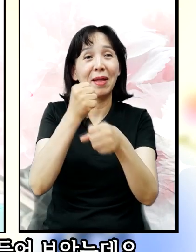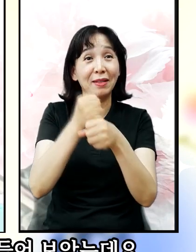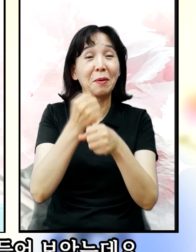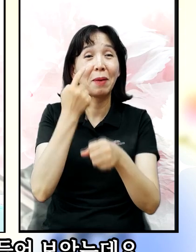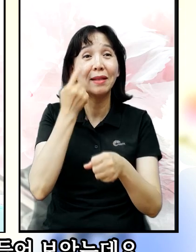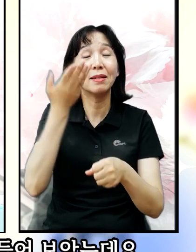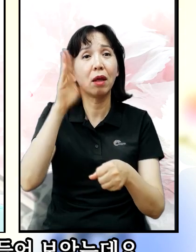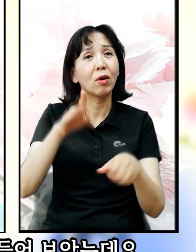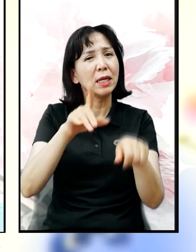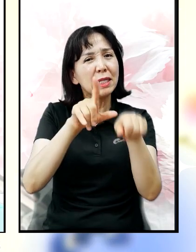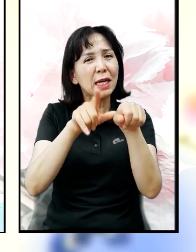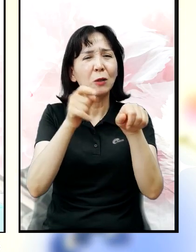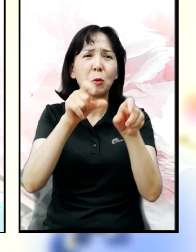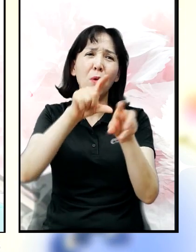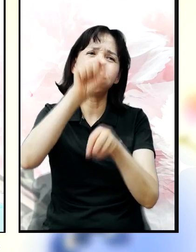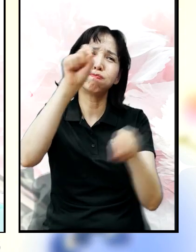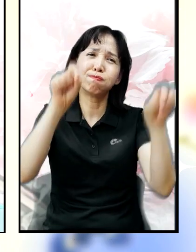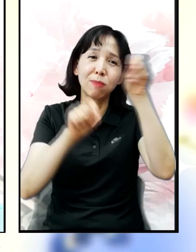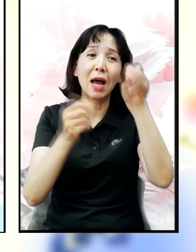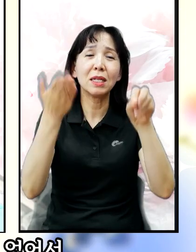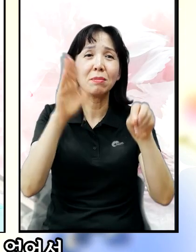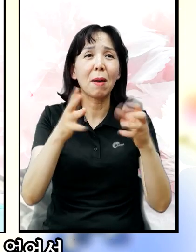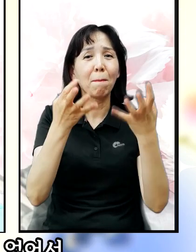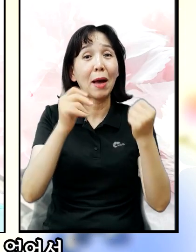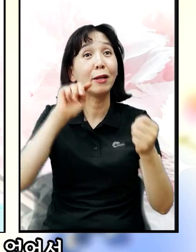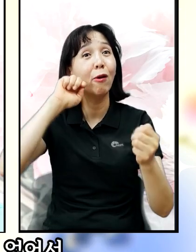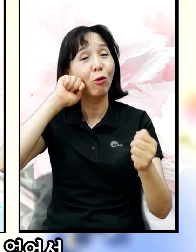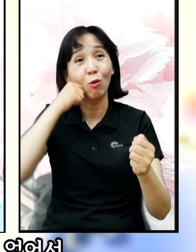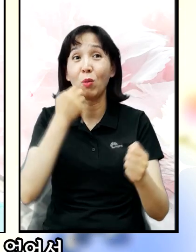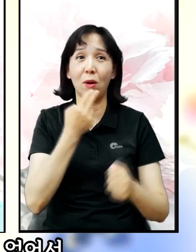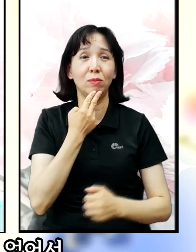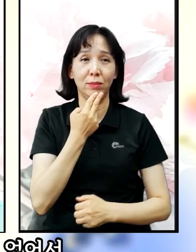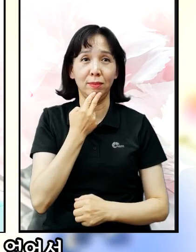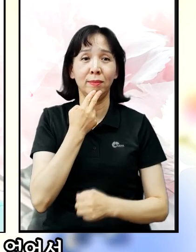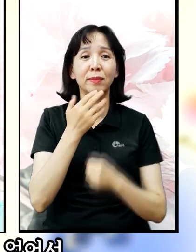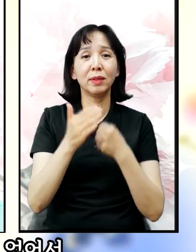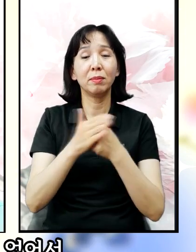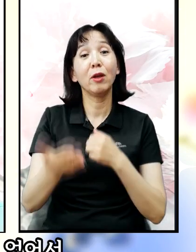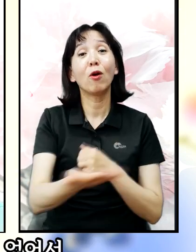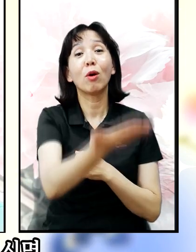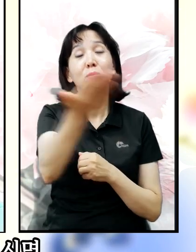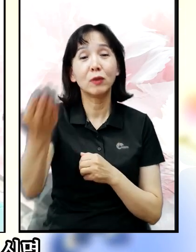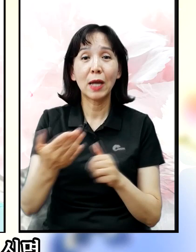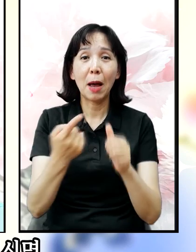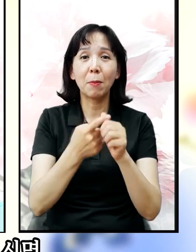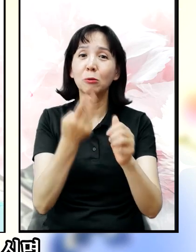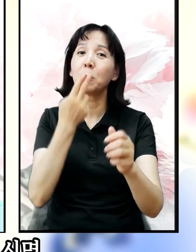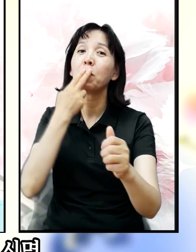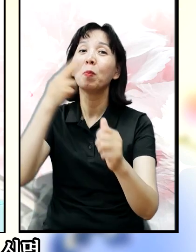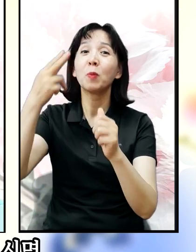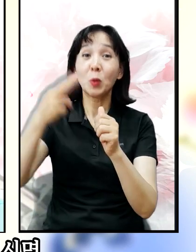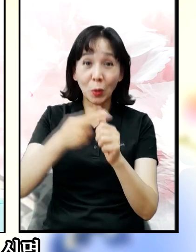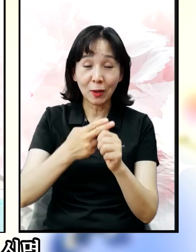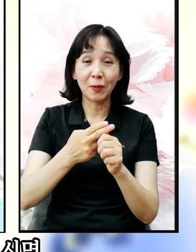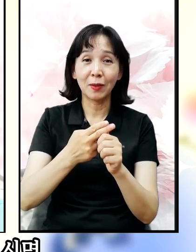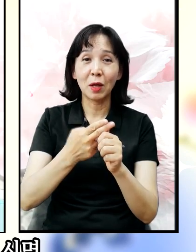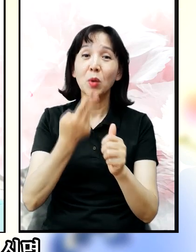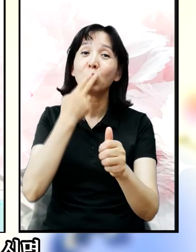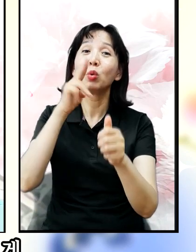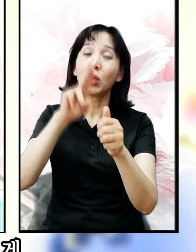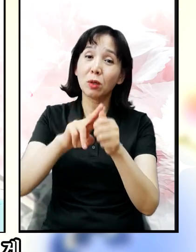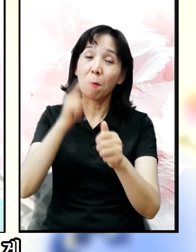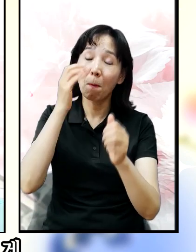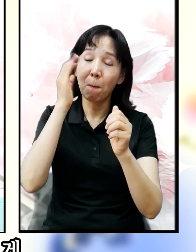만들어 보았는데요. 시간은 조금 걸리지만 그래도 많이 어려운 기법들이 없어서 여러분들도 한번 도전해